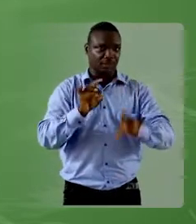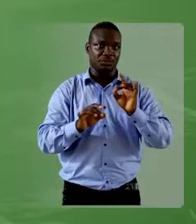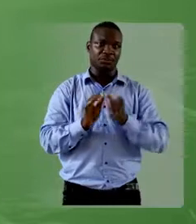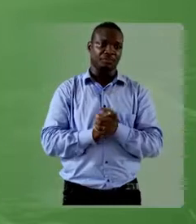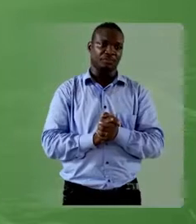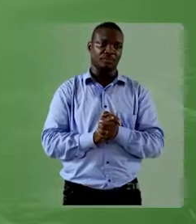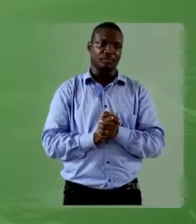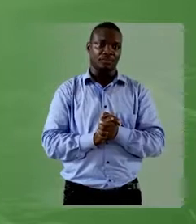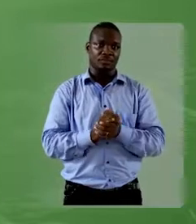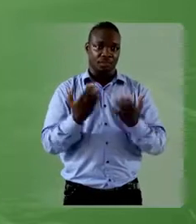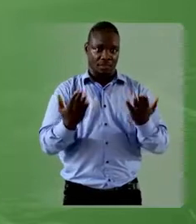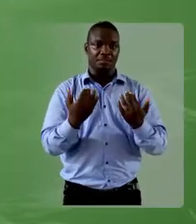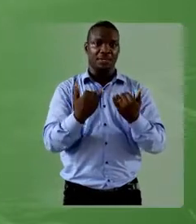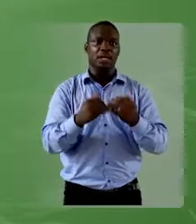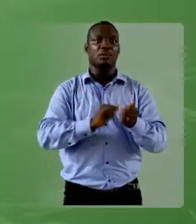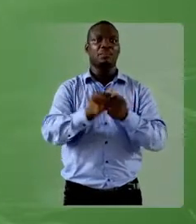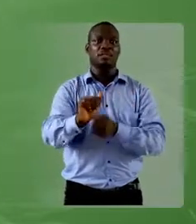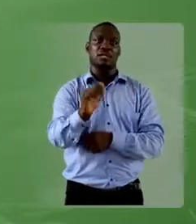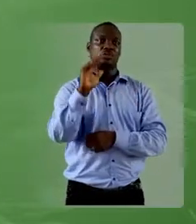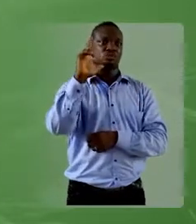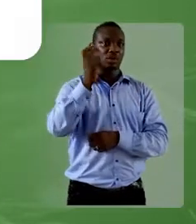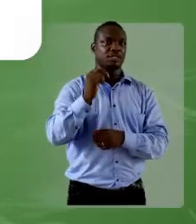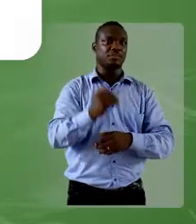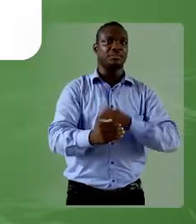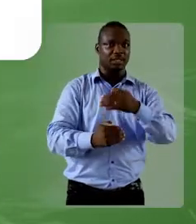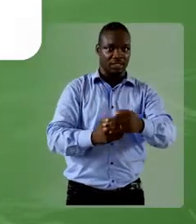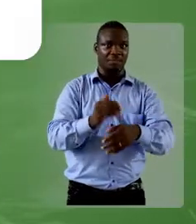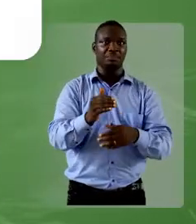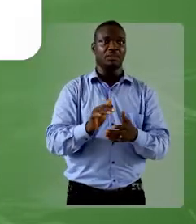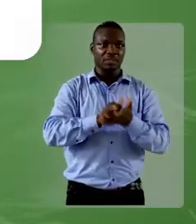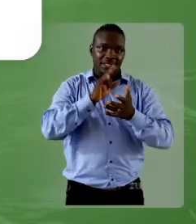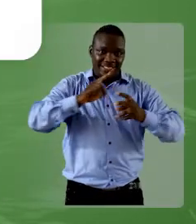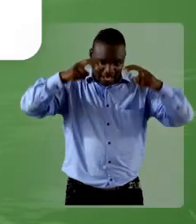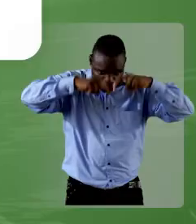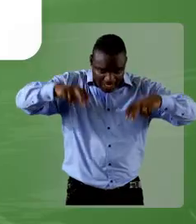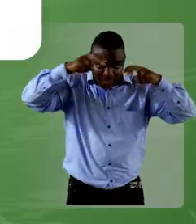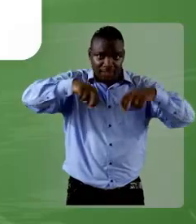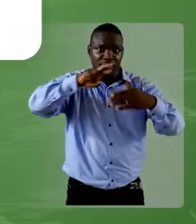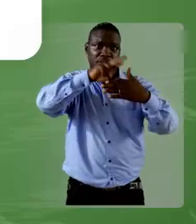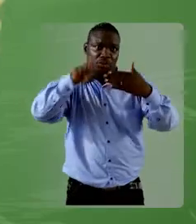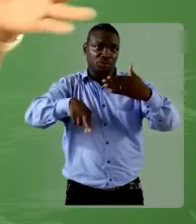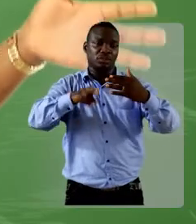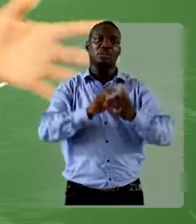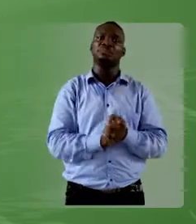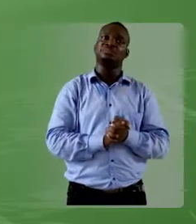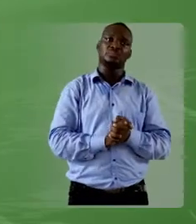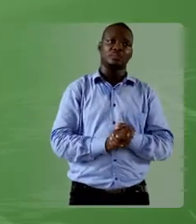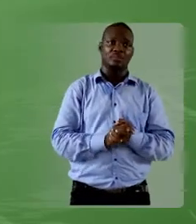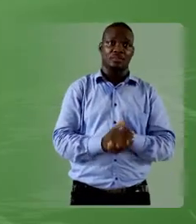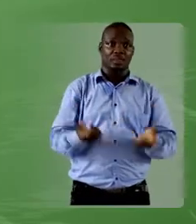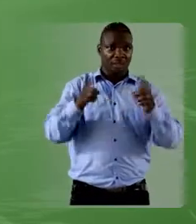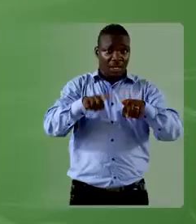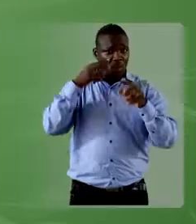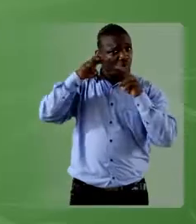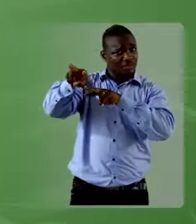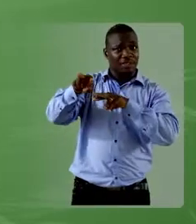Passons maintenant à la troisième étape, c'est-à-dire l'analyse des résultats. En observant le document